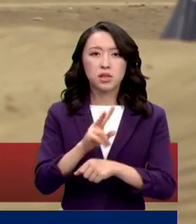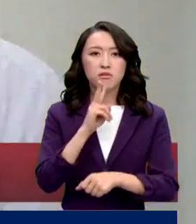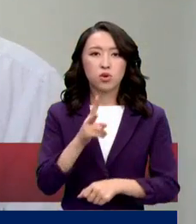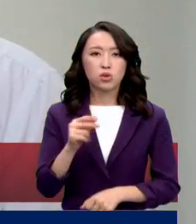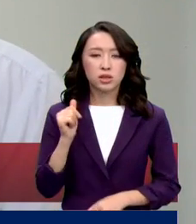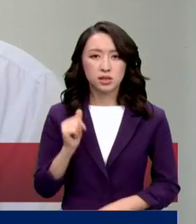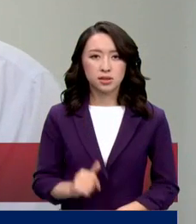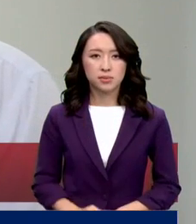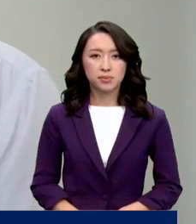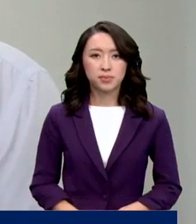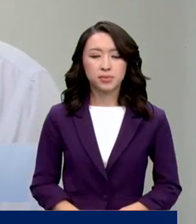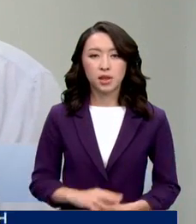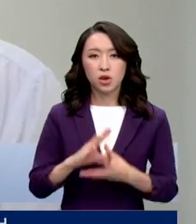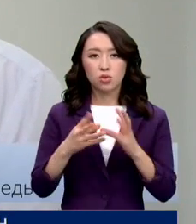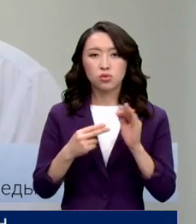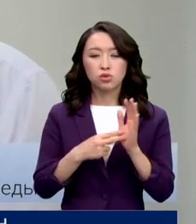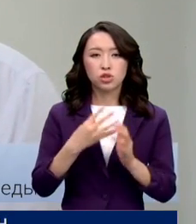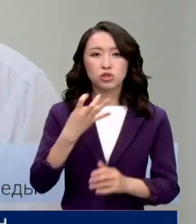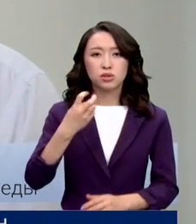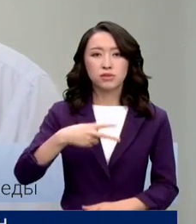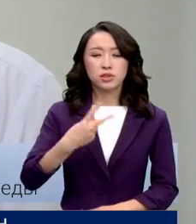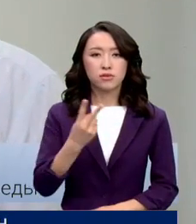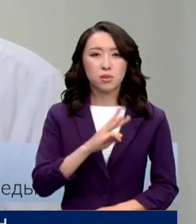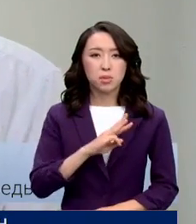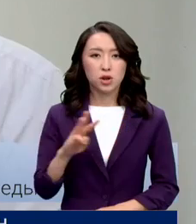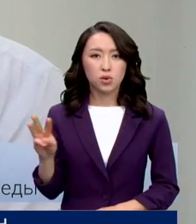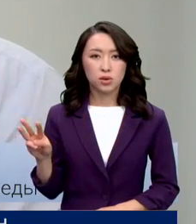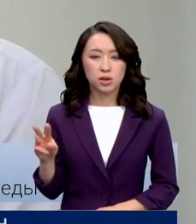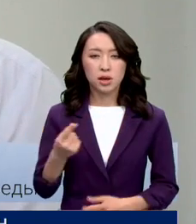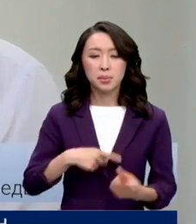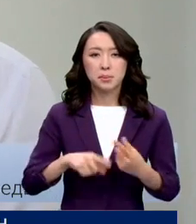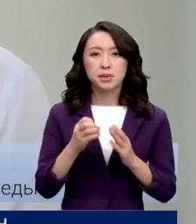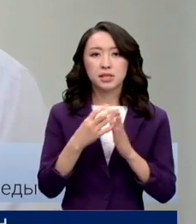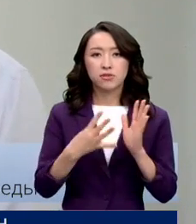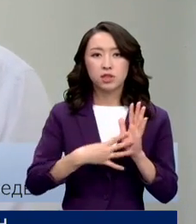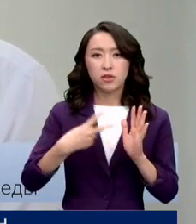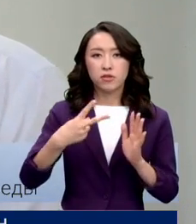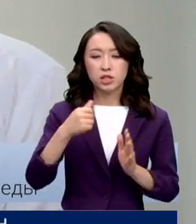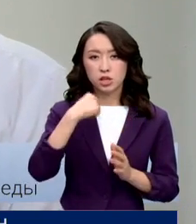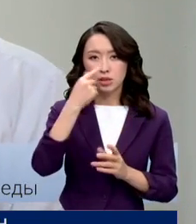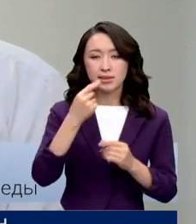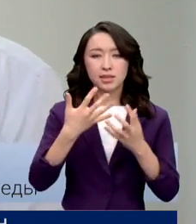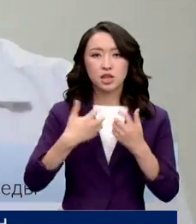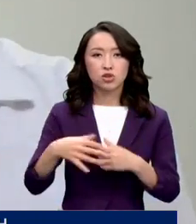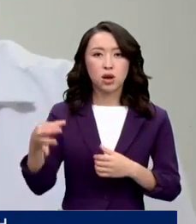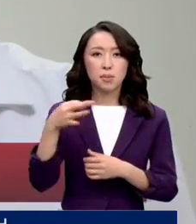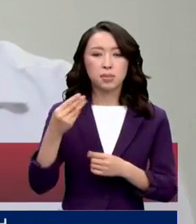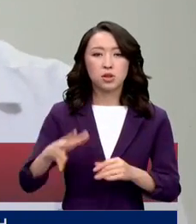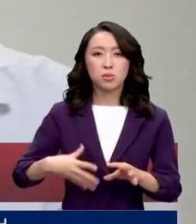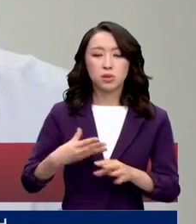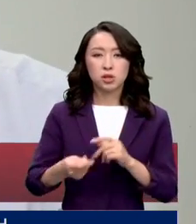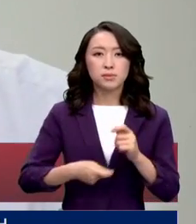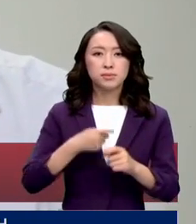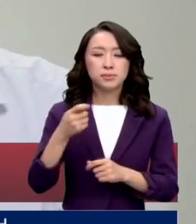назад. Общая сумма вышла на 422 миллиона. Да. Мы в 2019-2020 году за счет областного бюджета